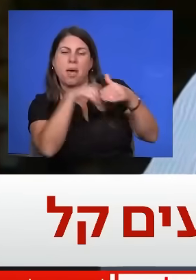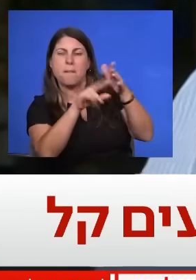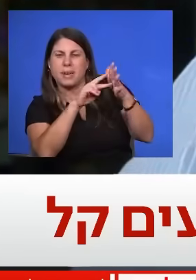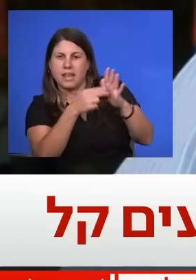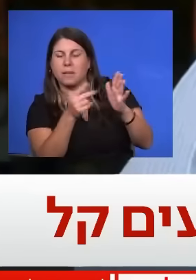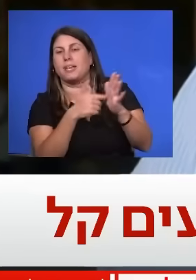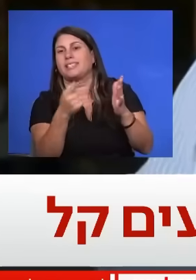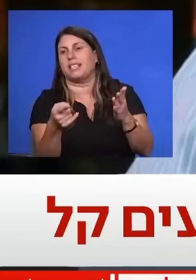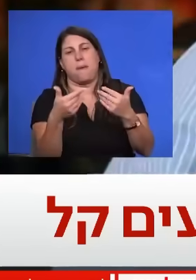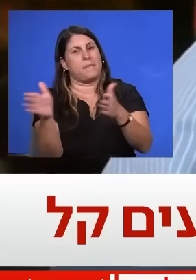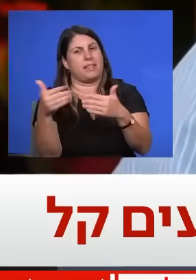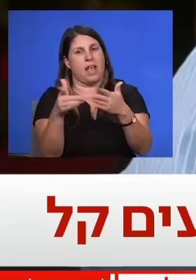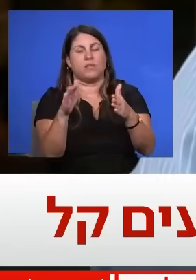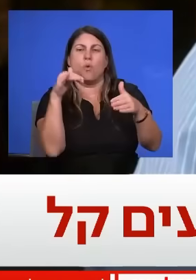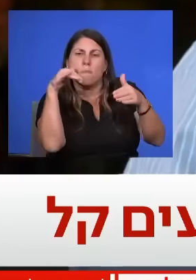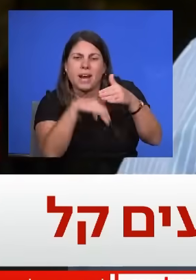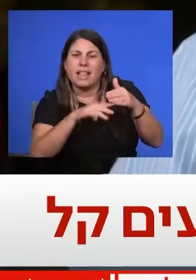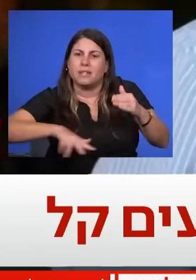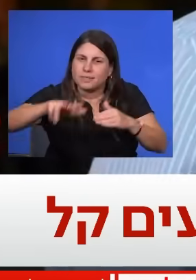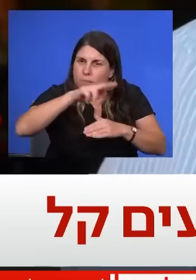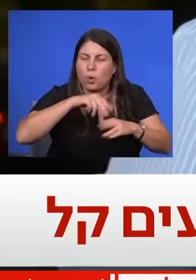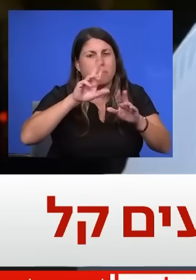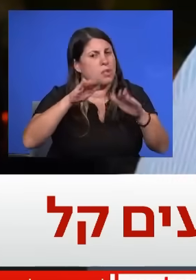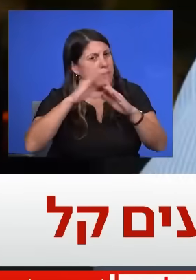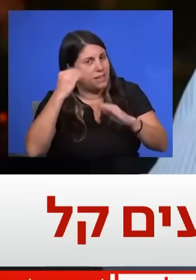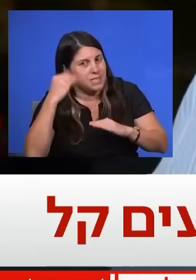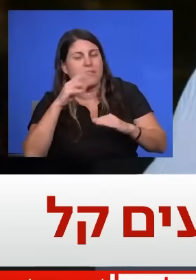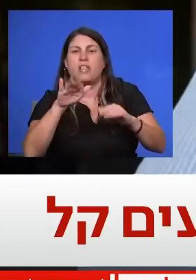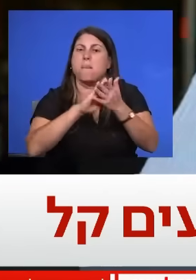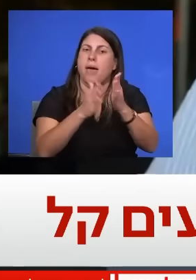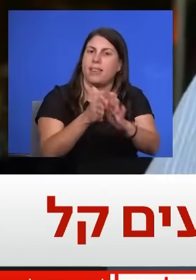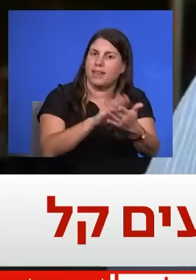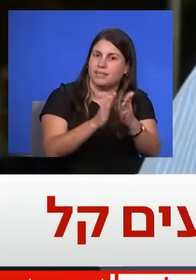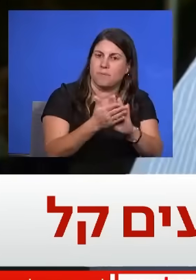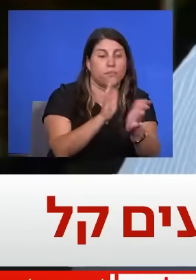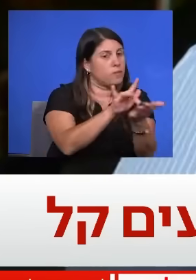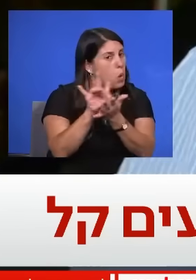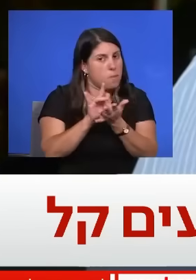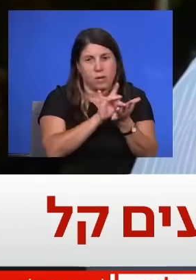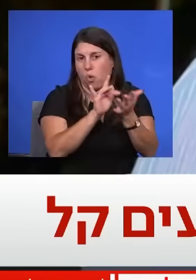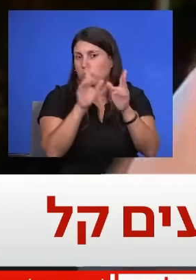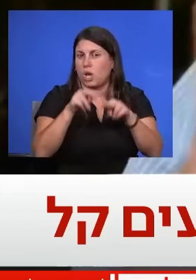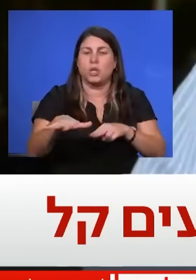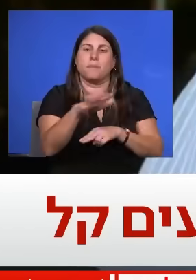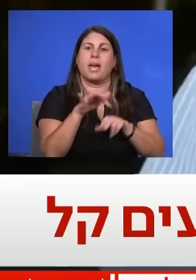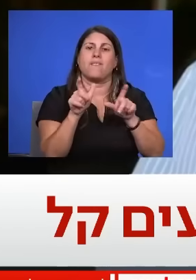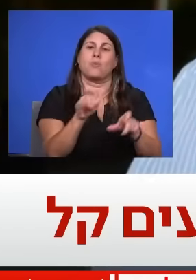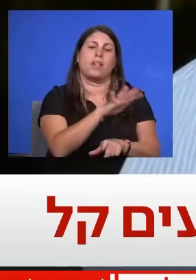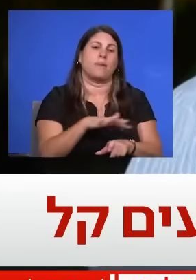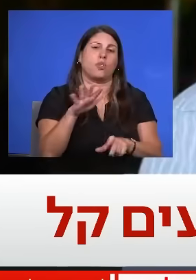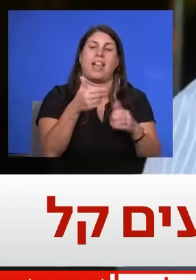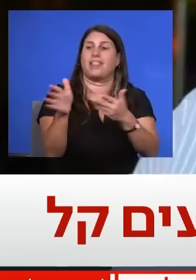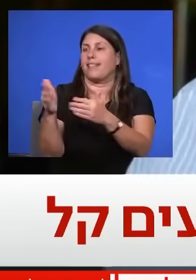המקלטים הציבוריים, פתחנו את הבתי ספר, את המתנסים. כל מקום שיש מרחב מוגן בשכונה הזאת נפתח, ואנשים